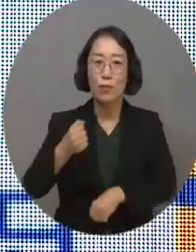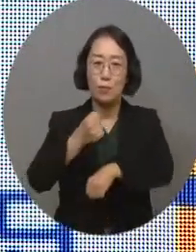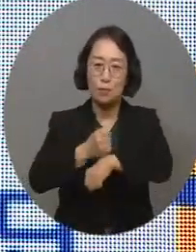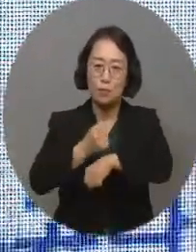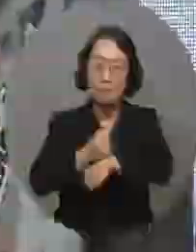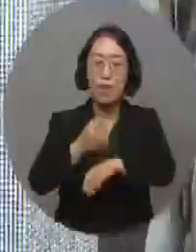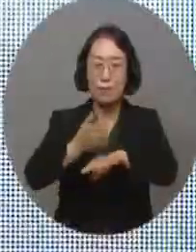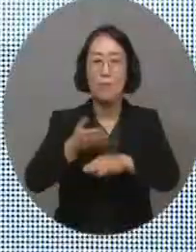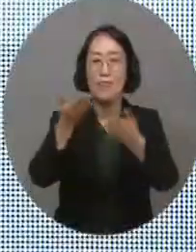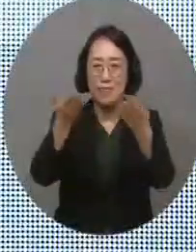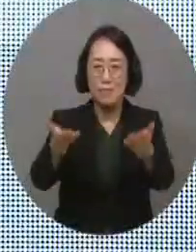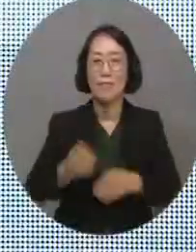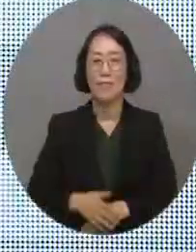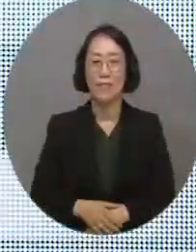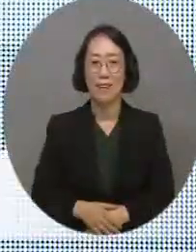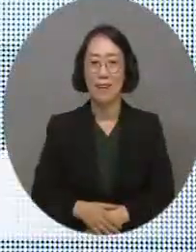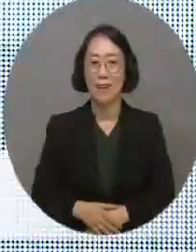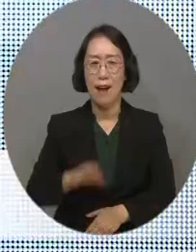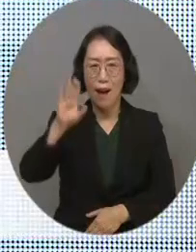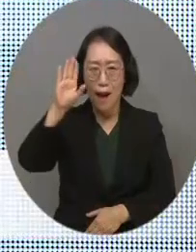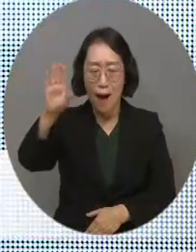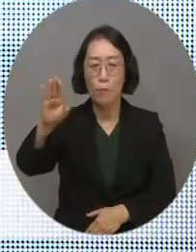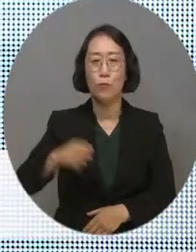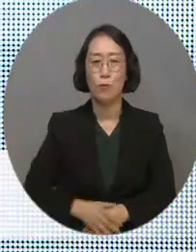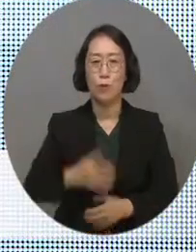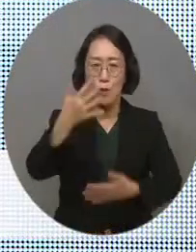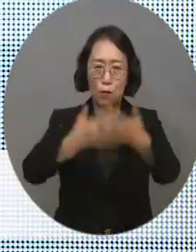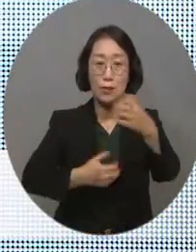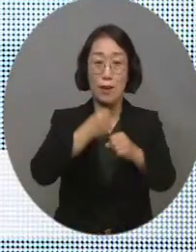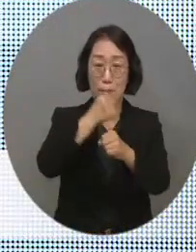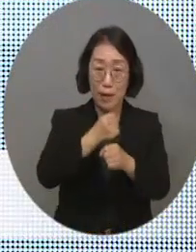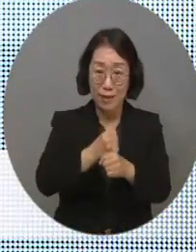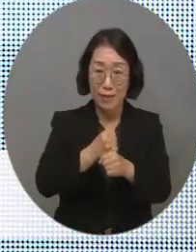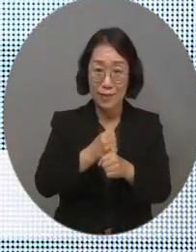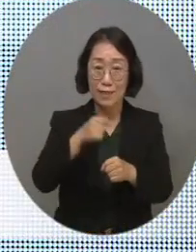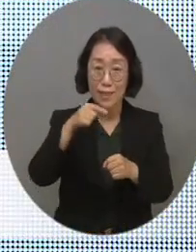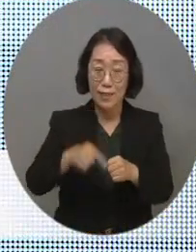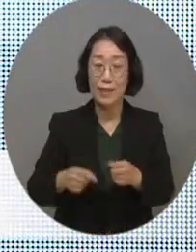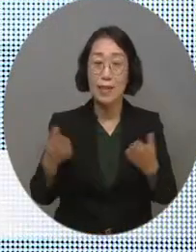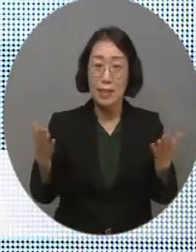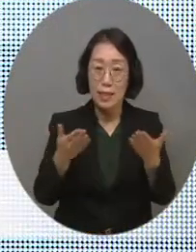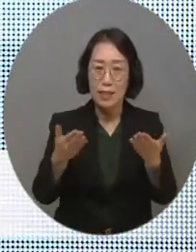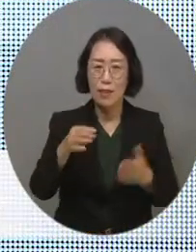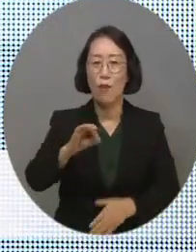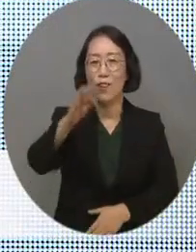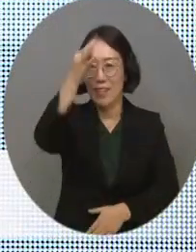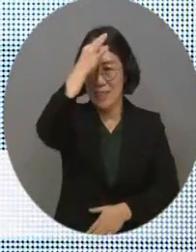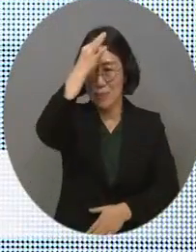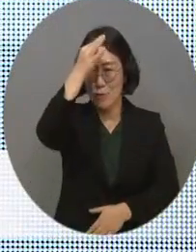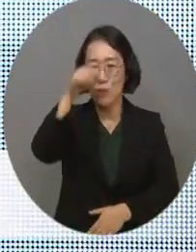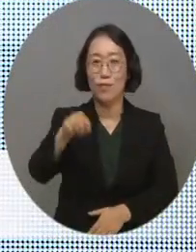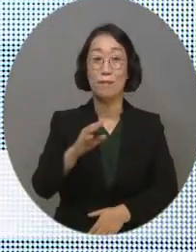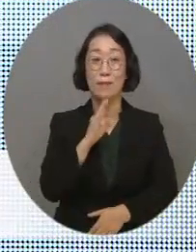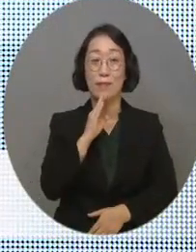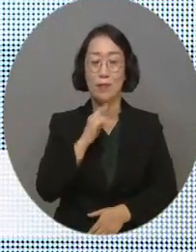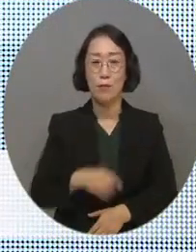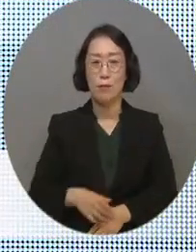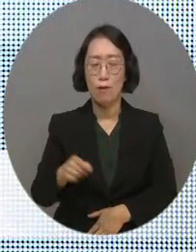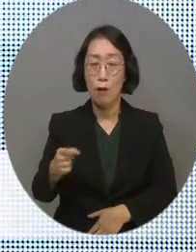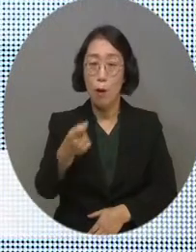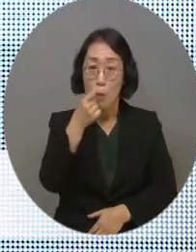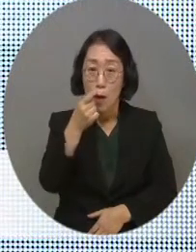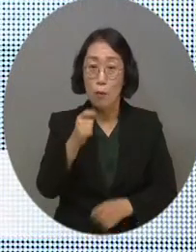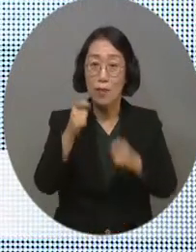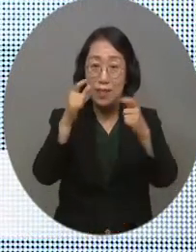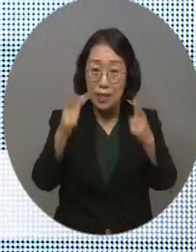감사드립니다. 앞으로 이 크리에이터 어떤 기술이죠. 이것도 하나의 기술인데 이런